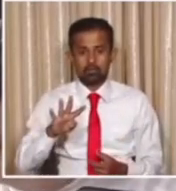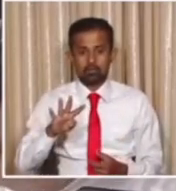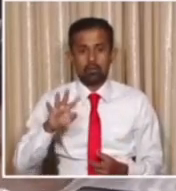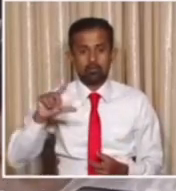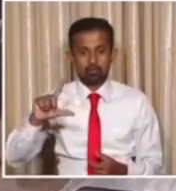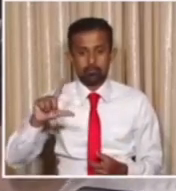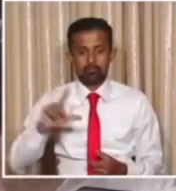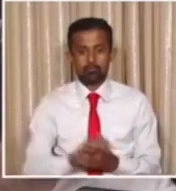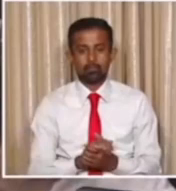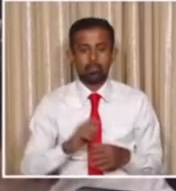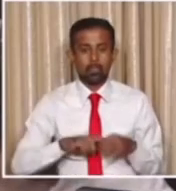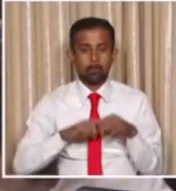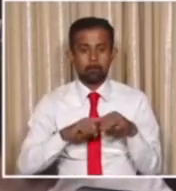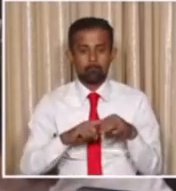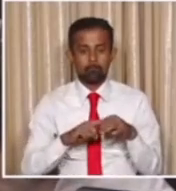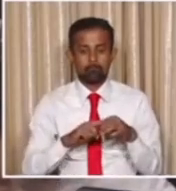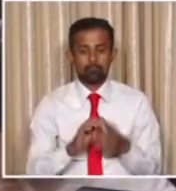1347කි. ප්‍රශ්නය